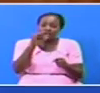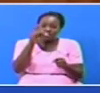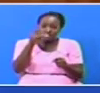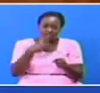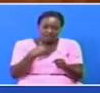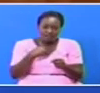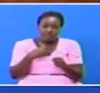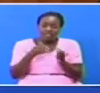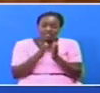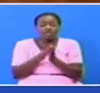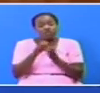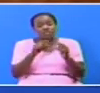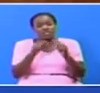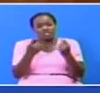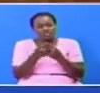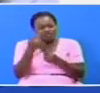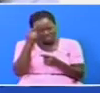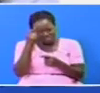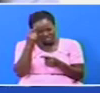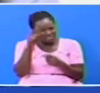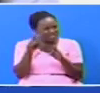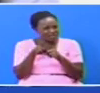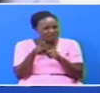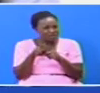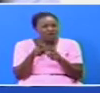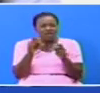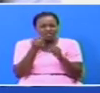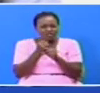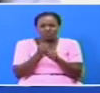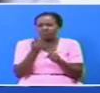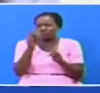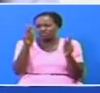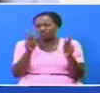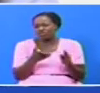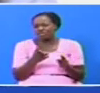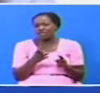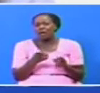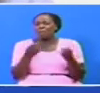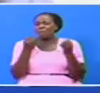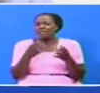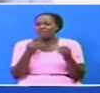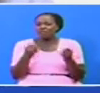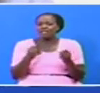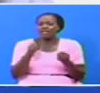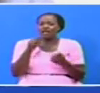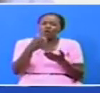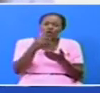na kundi lake wakitafakari swala hilo, mambo sio mazuri hapa Kisumu. We have so many uncollected ID cards.